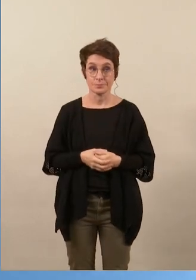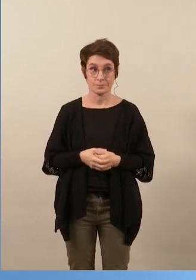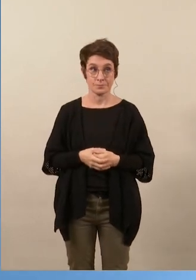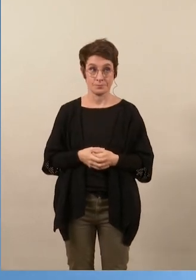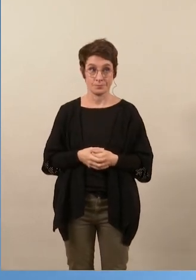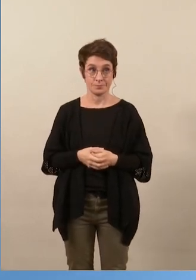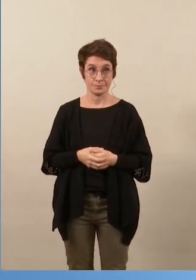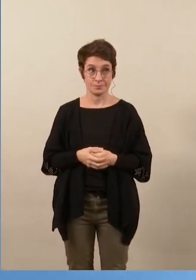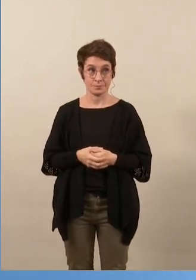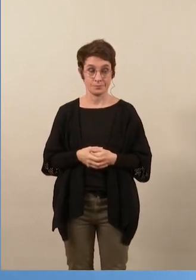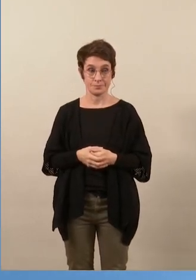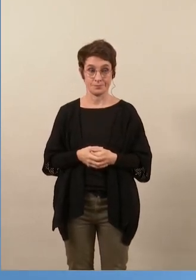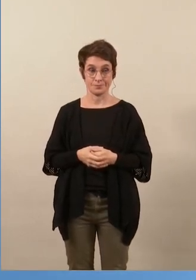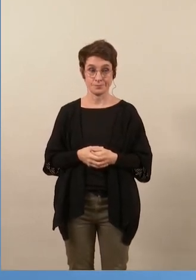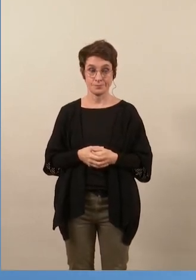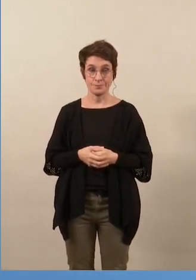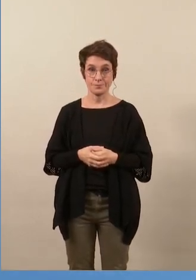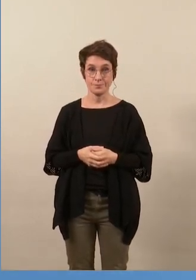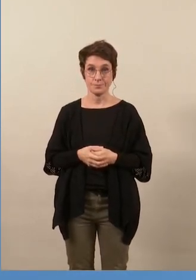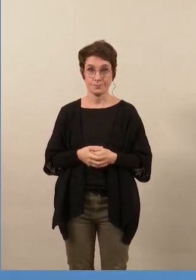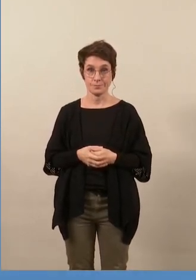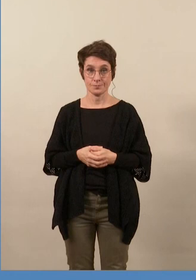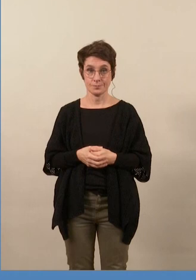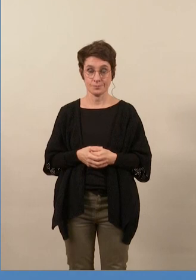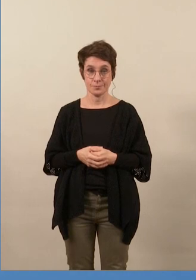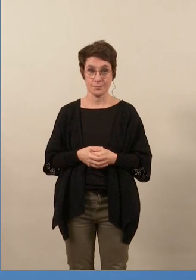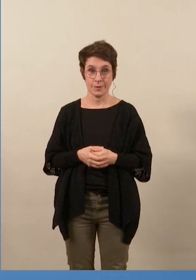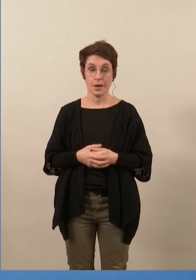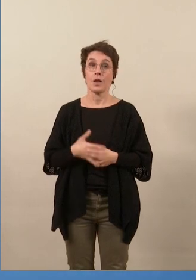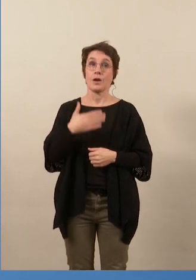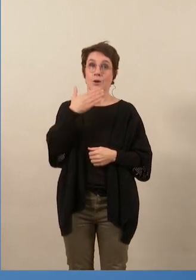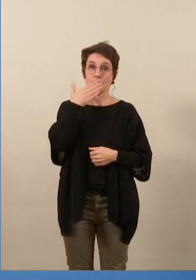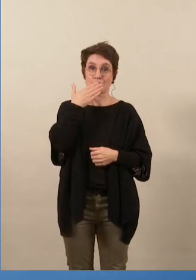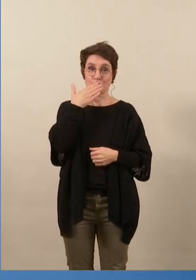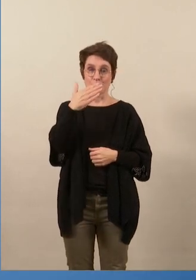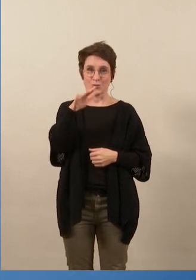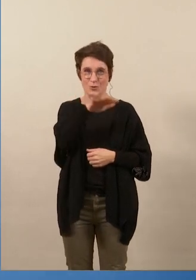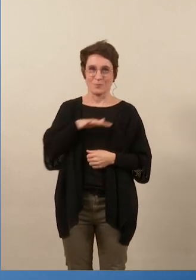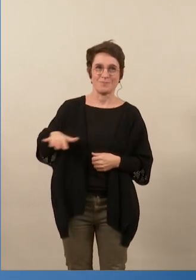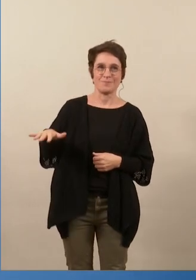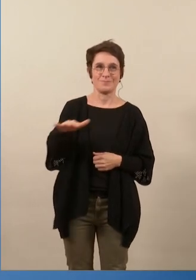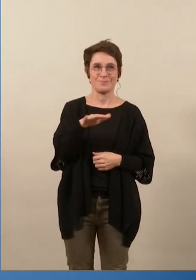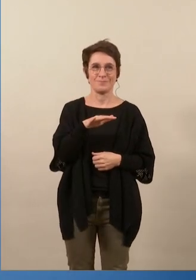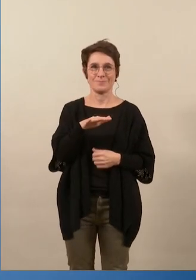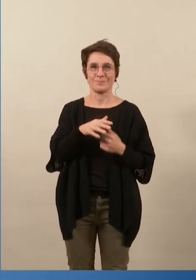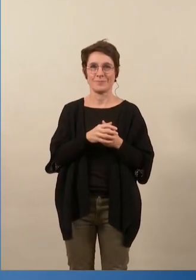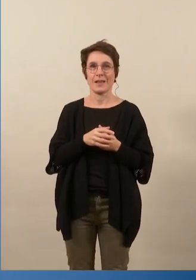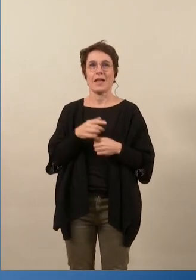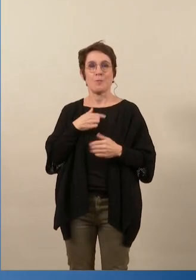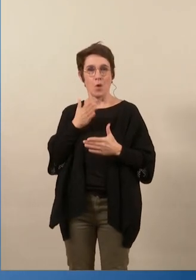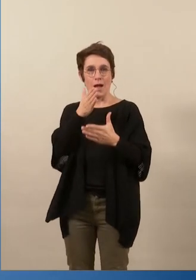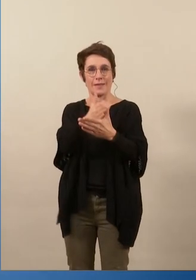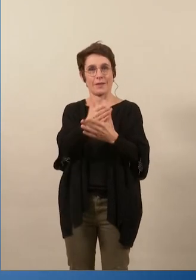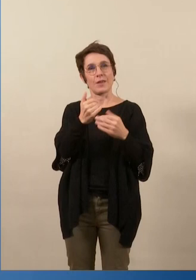vas-y c'est bon bonjour à toutes et à toutes merci Monsieur le Maire alors avant de débuter mon intervention je voudrais juste avoir une petite